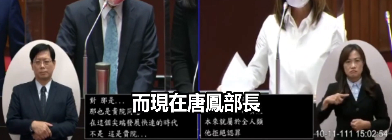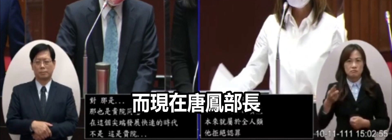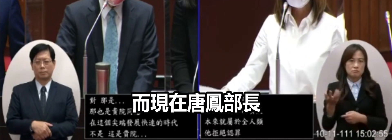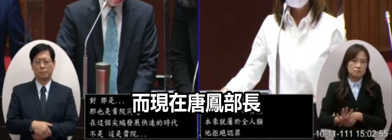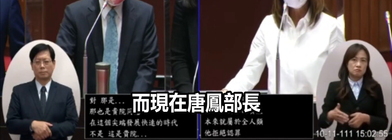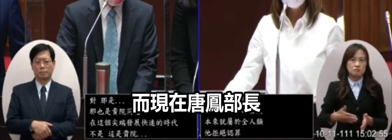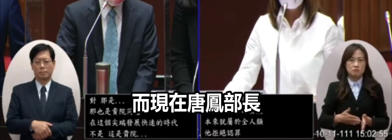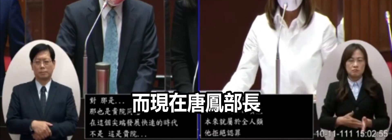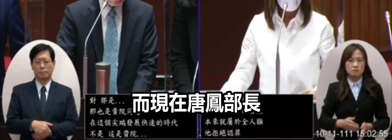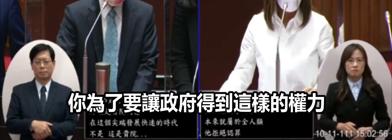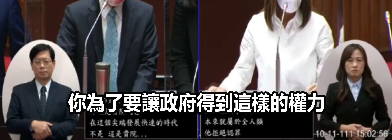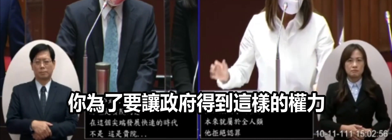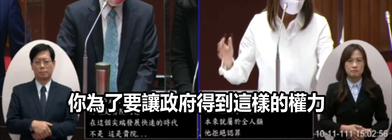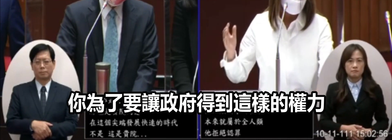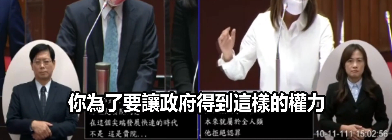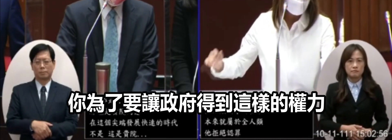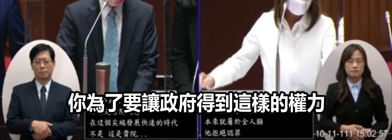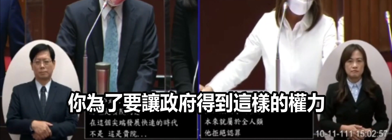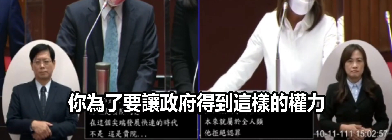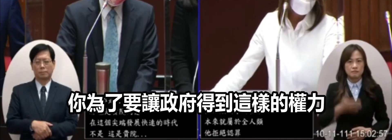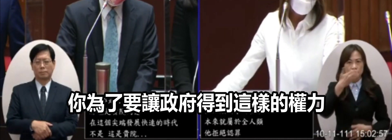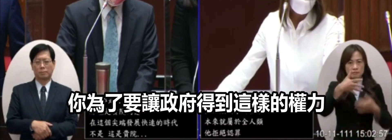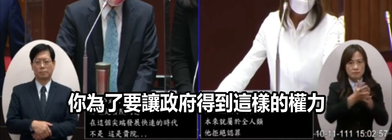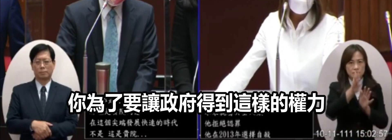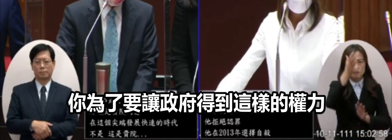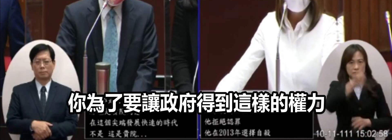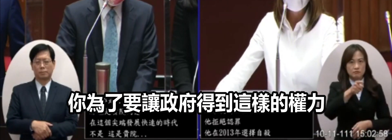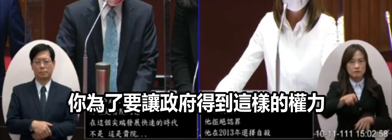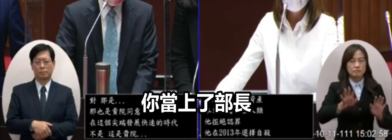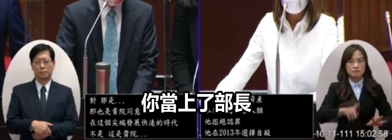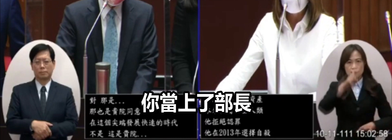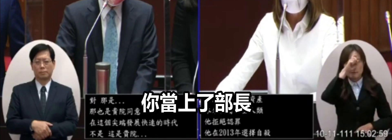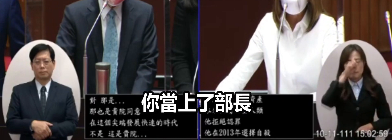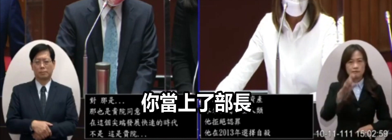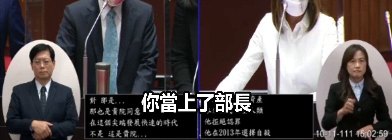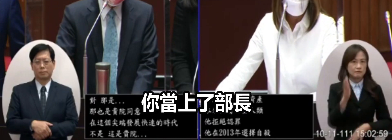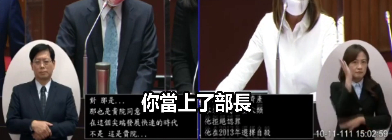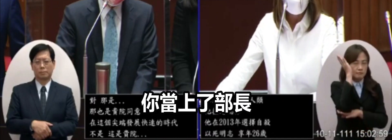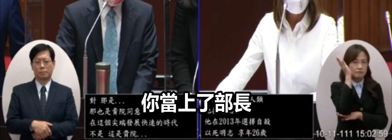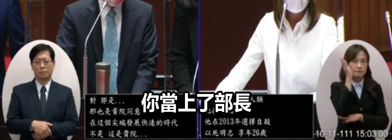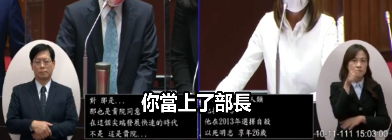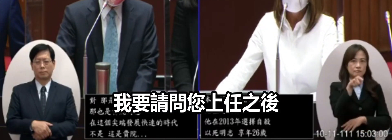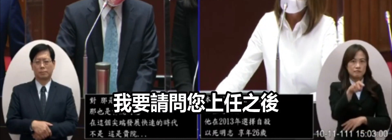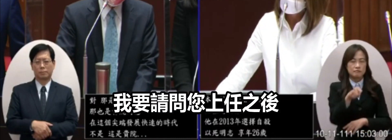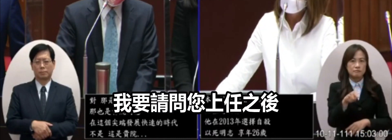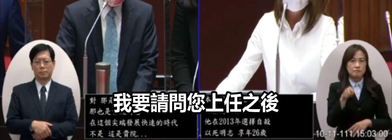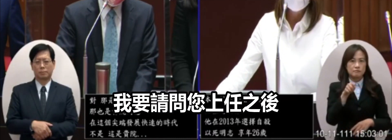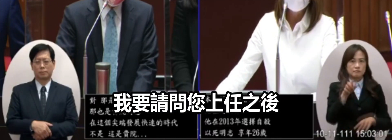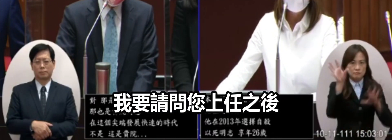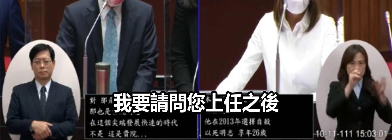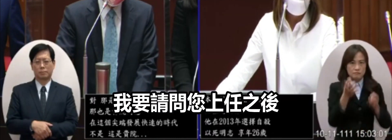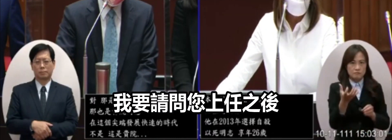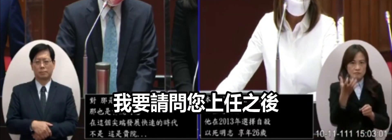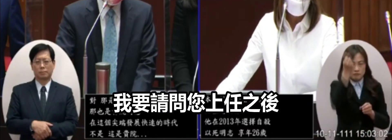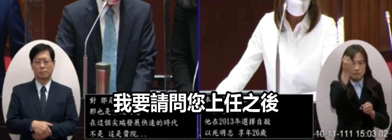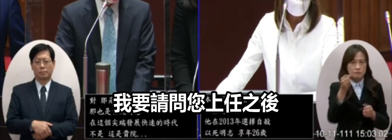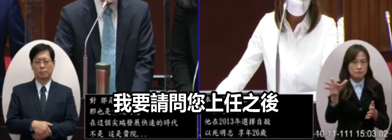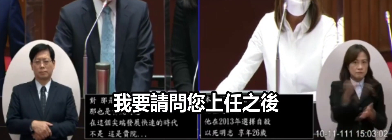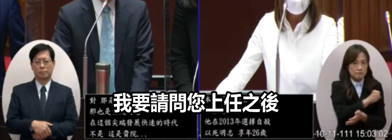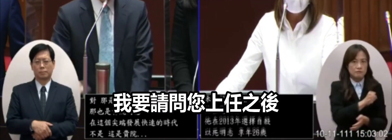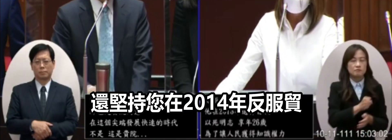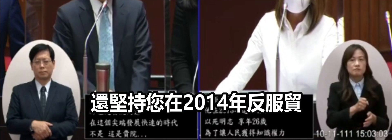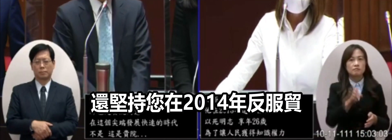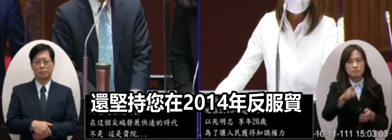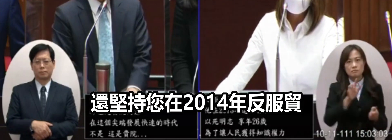在唐孟部长，你为了要让政府得到这样的权利，你搭上了部长，我要请问您，您上任之